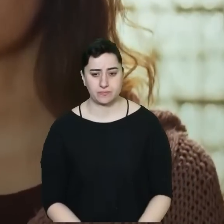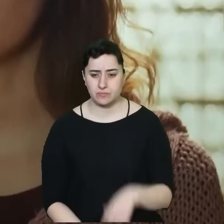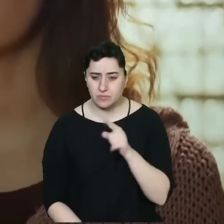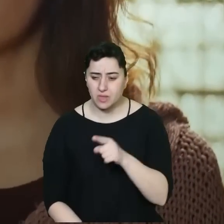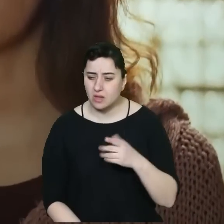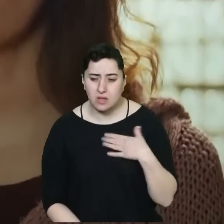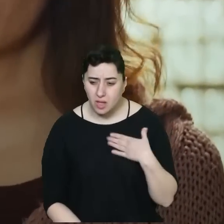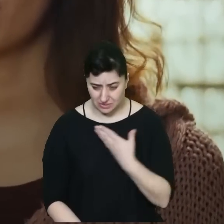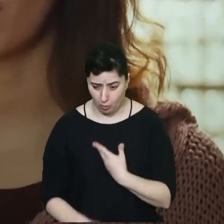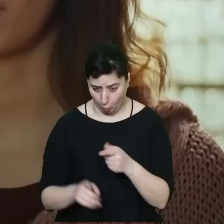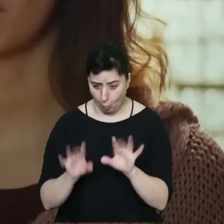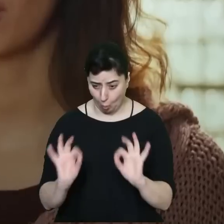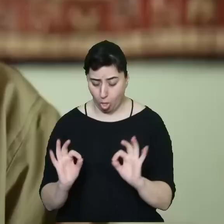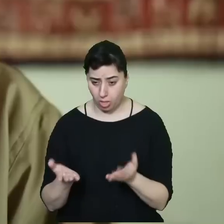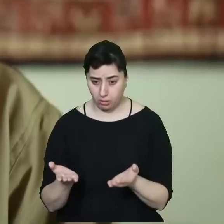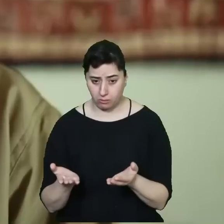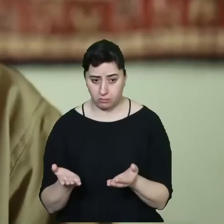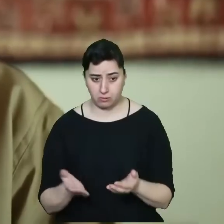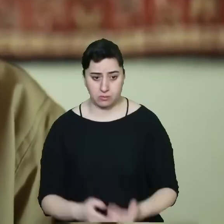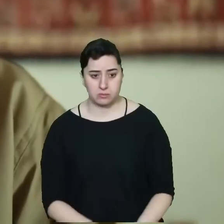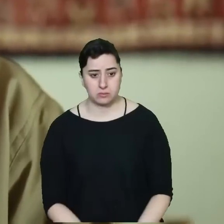Senin kalbinden sevmen böyle mi Celal amca?